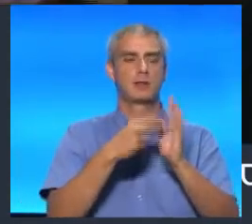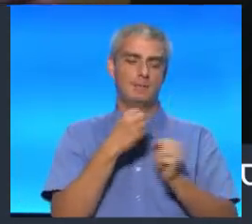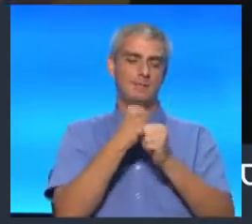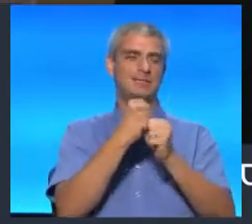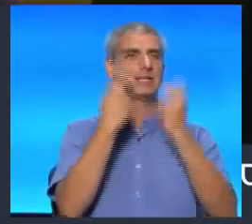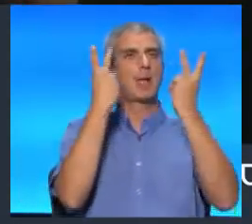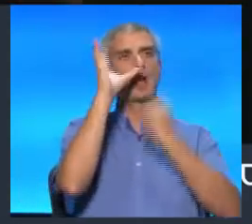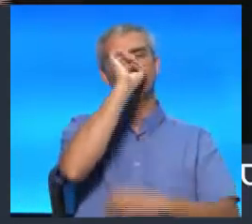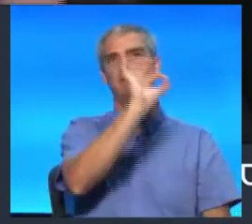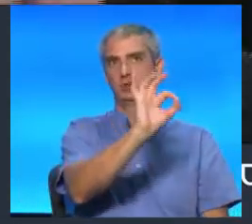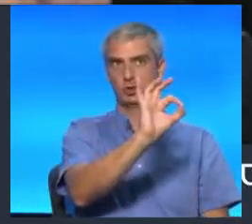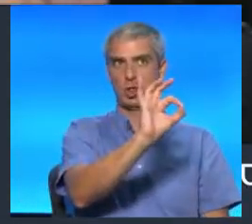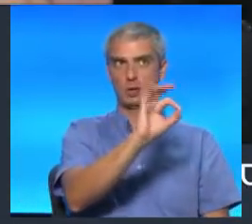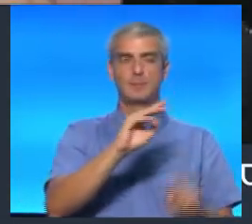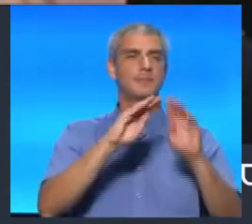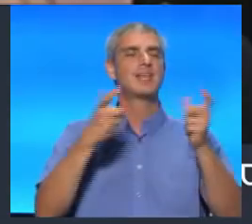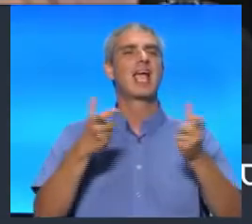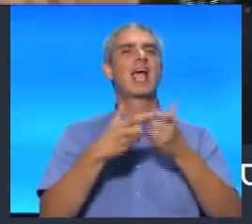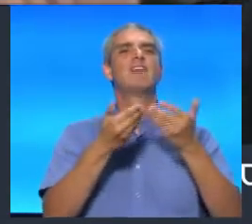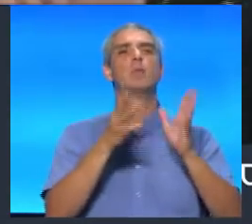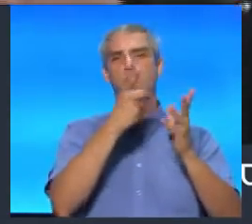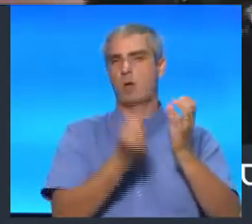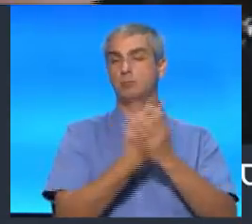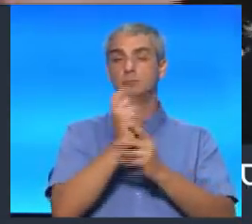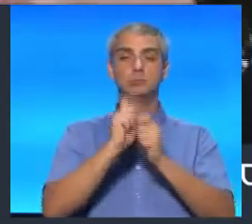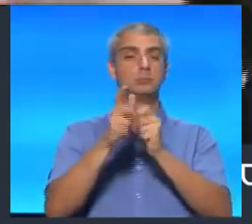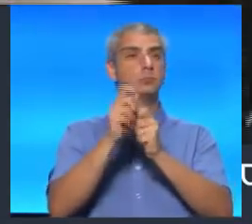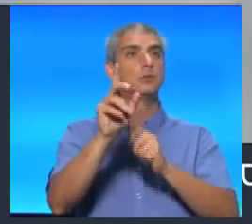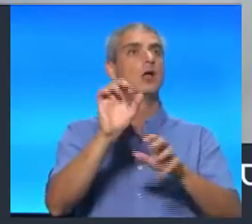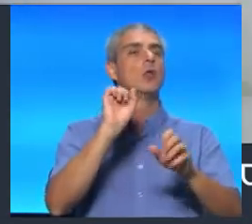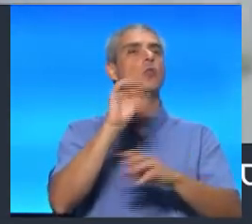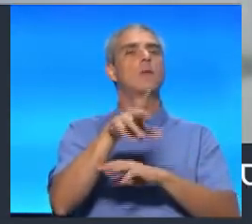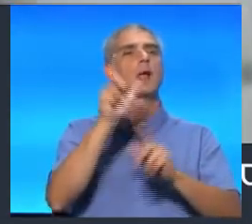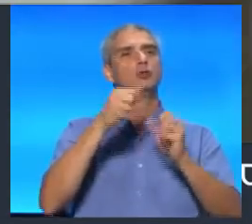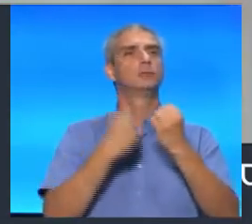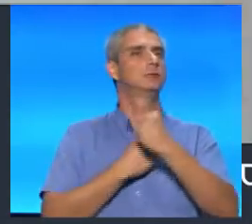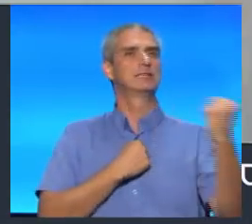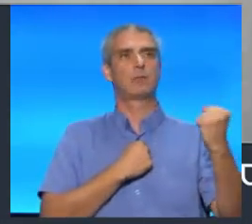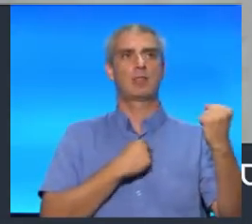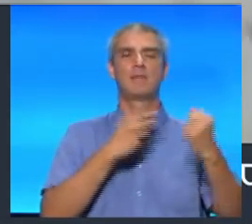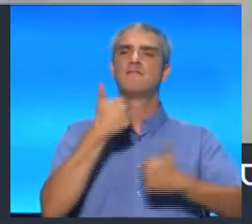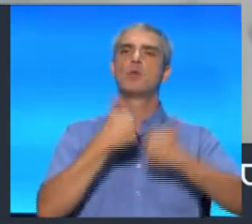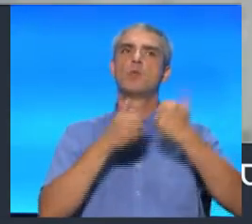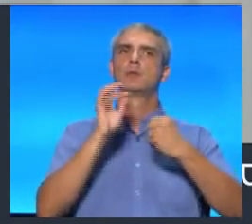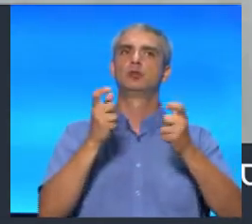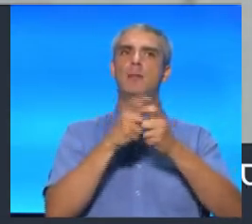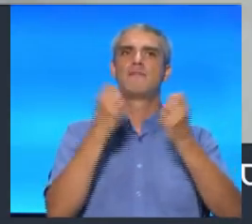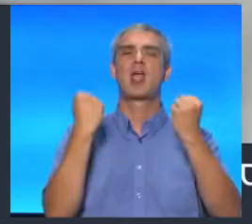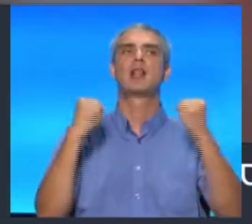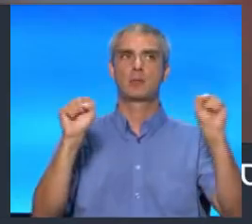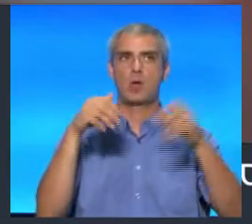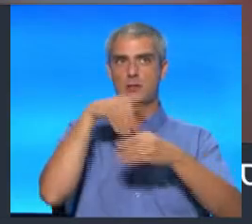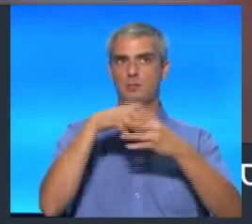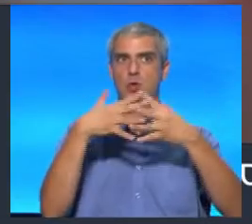הרחב. קרן מכון החברה הפתוחה שהקים תרמה לארגונים בעלי גישה ליברלית ולמועמדים מטעם המפלגה הדמוקרטית בארצות הברית.